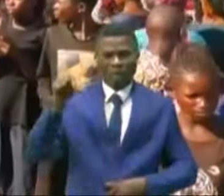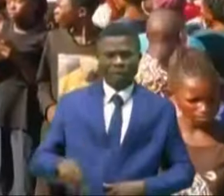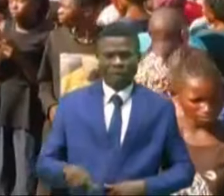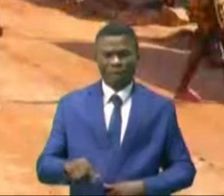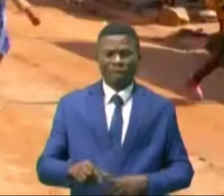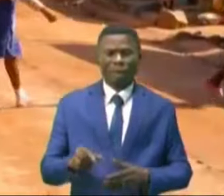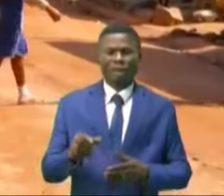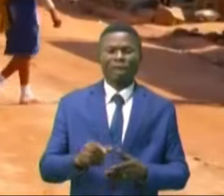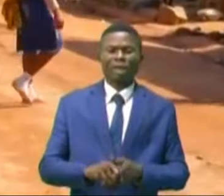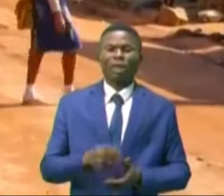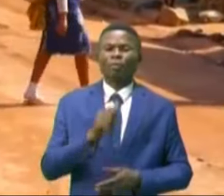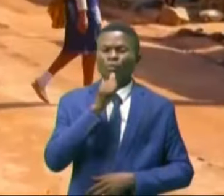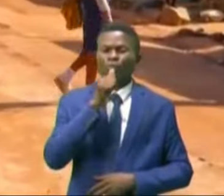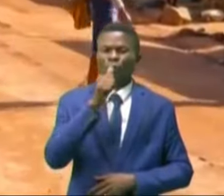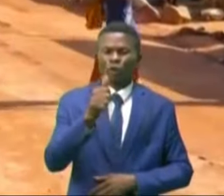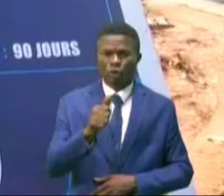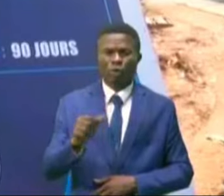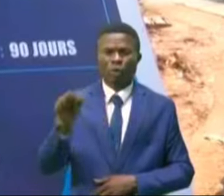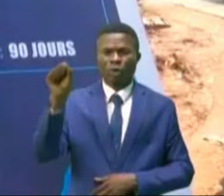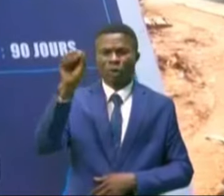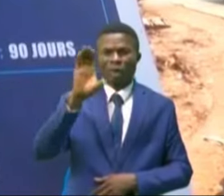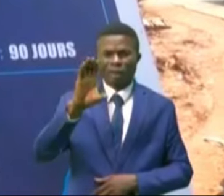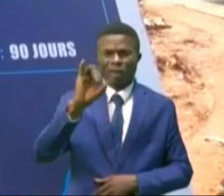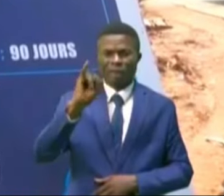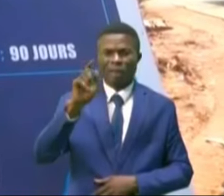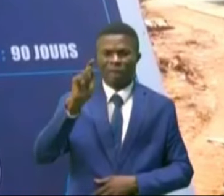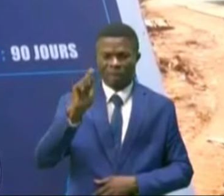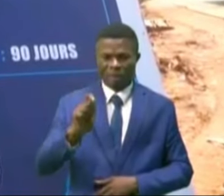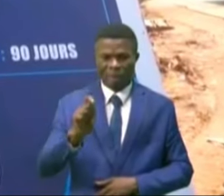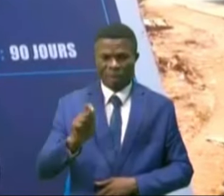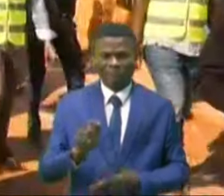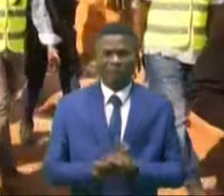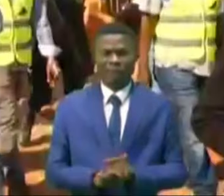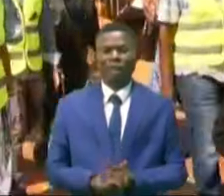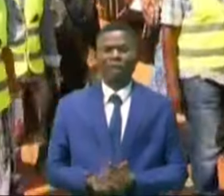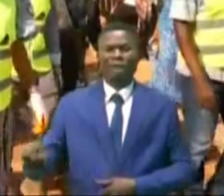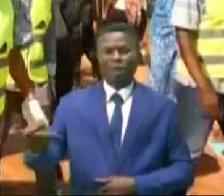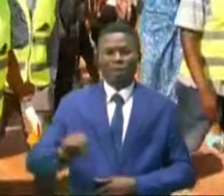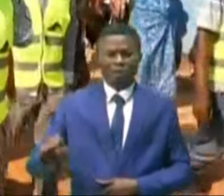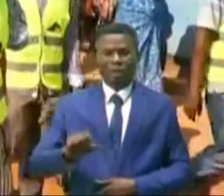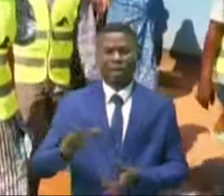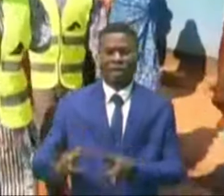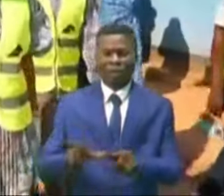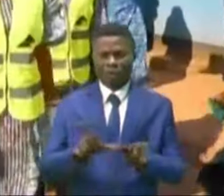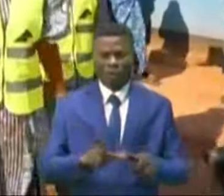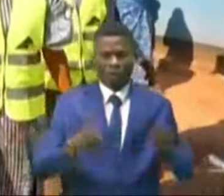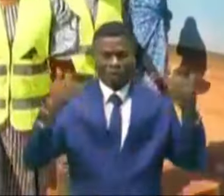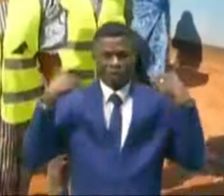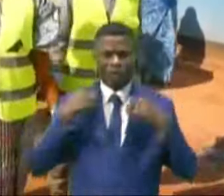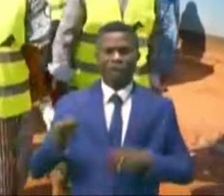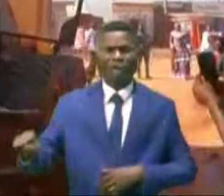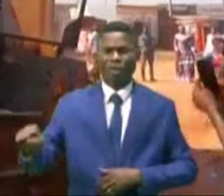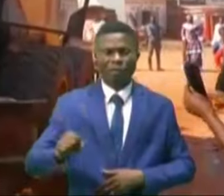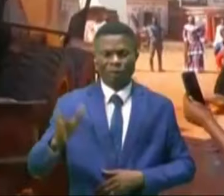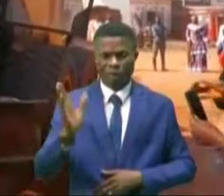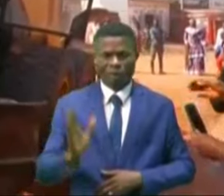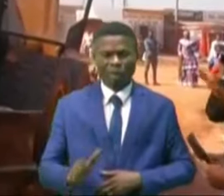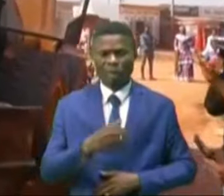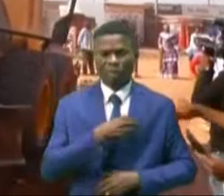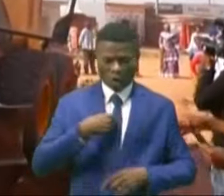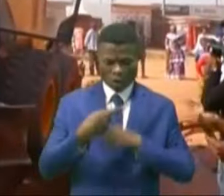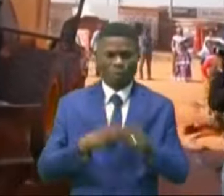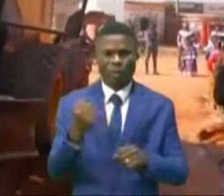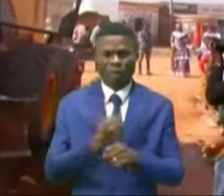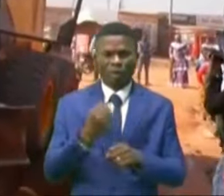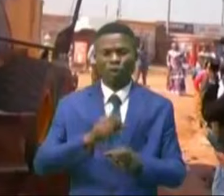Jolicite et dans le territoire de Mouchacha, secteur de l'Huilou, province du Lualaba, Betty Kiando, chef de secteur, vient de lancer les travaux